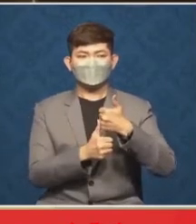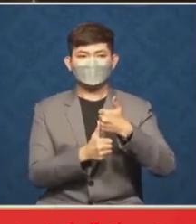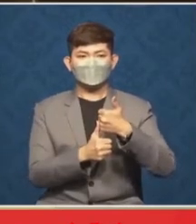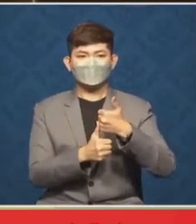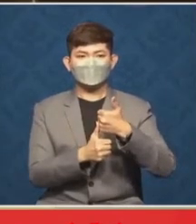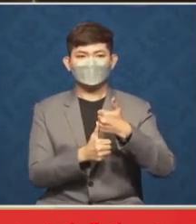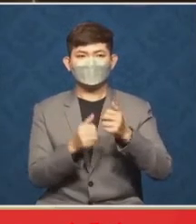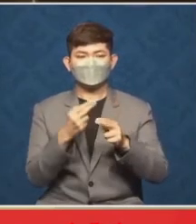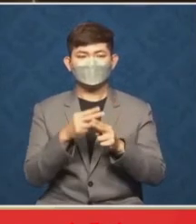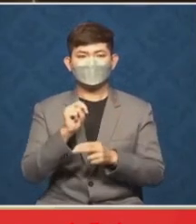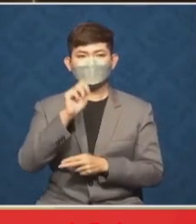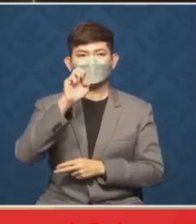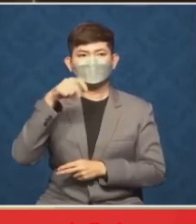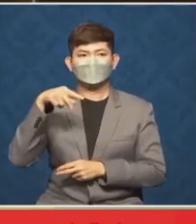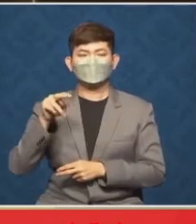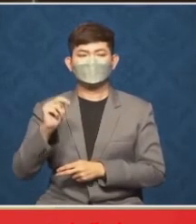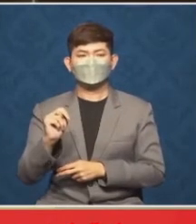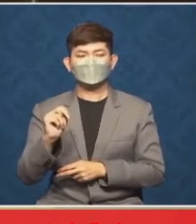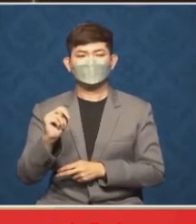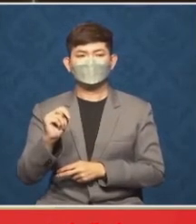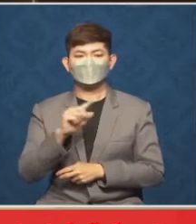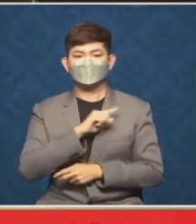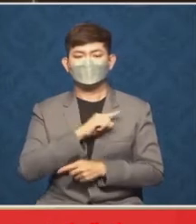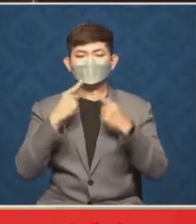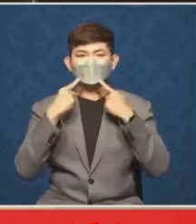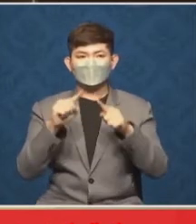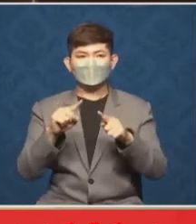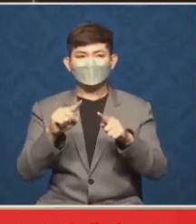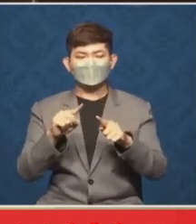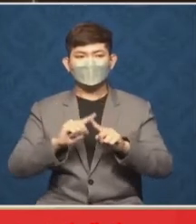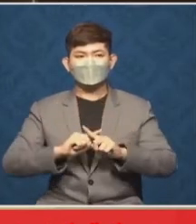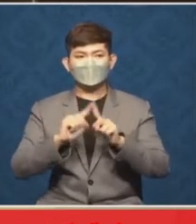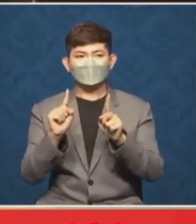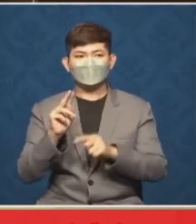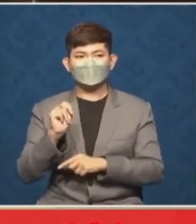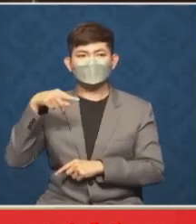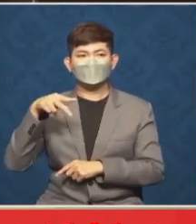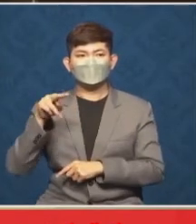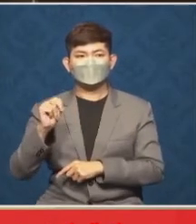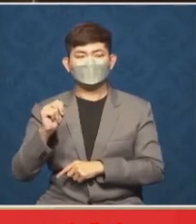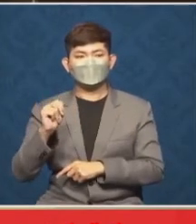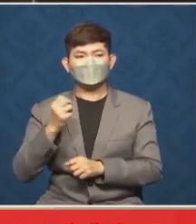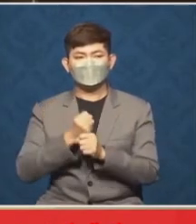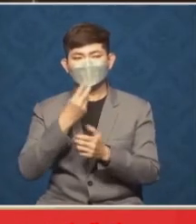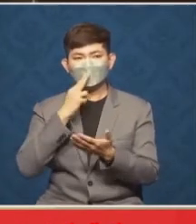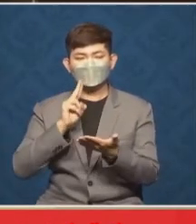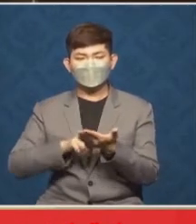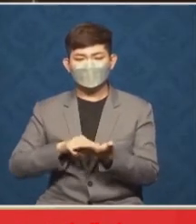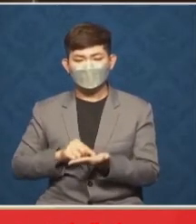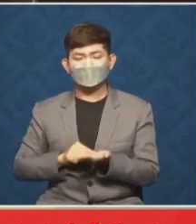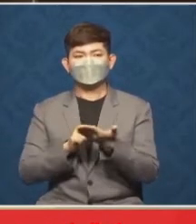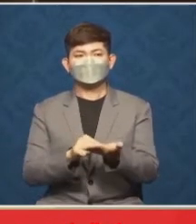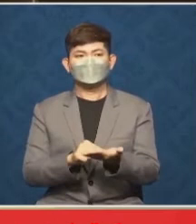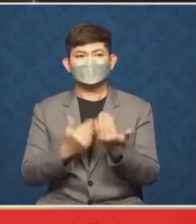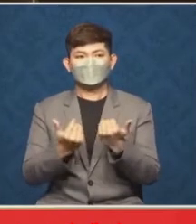นธ์บุญยามณีเป็นผู้ตอบแทนแต่ท่านนิพนธ์ได้มีหนังสือแจ้งมาว่าติดภ